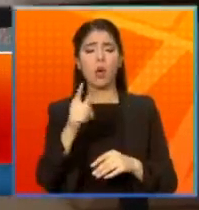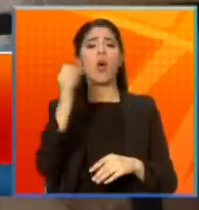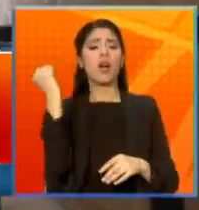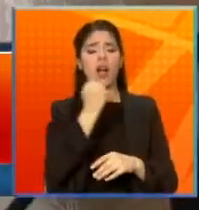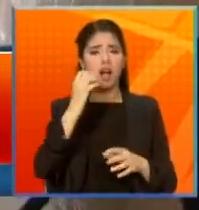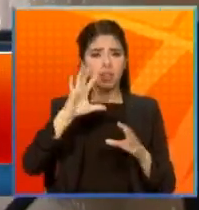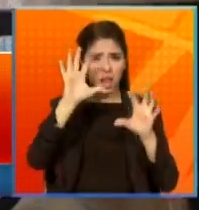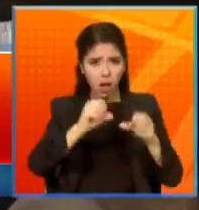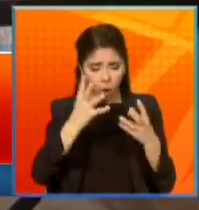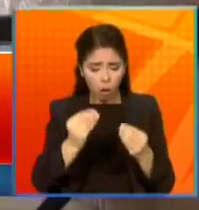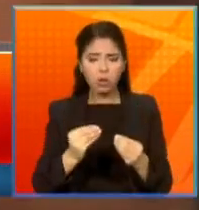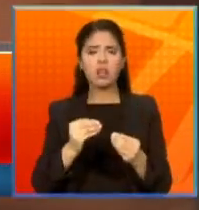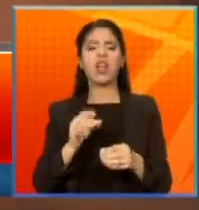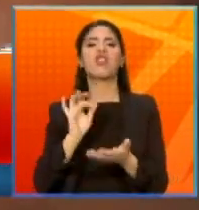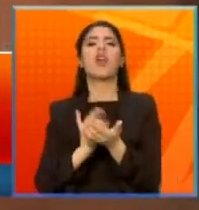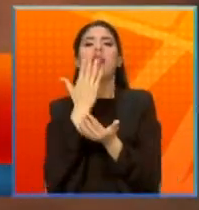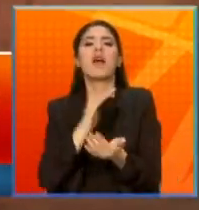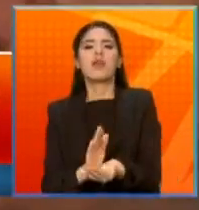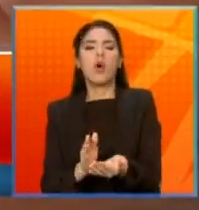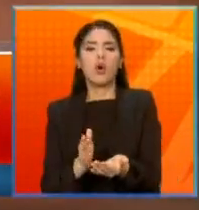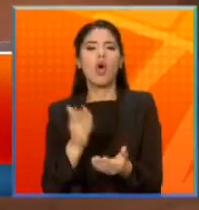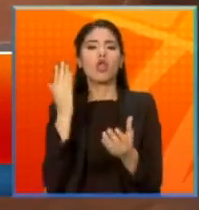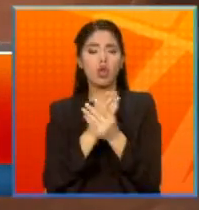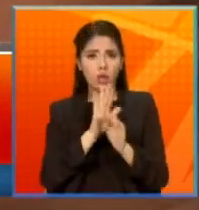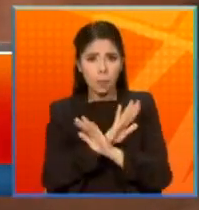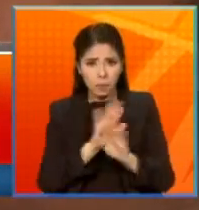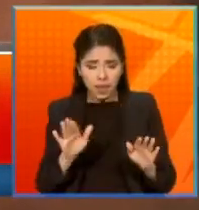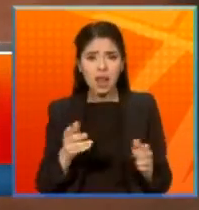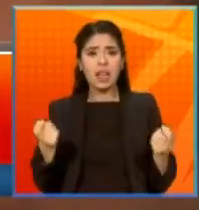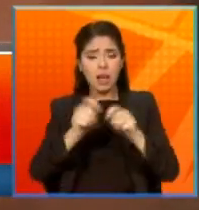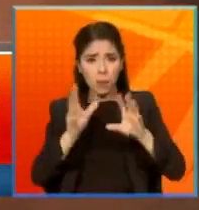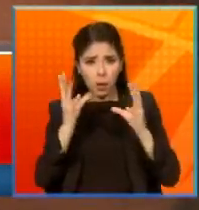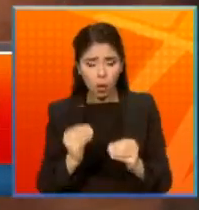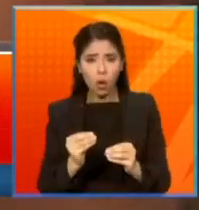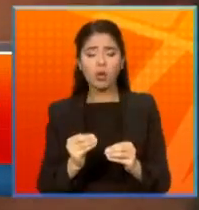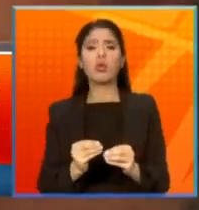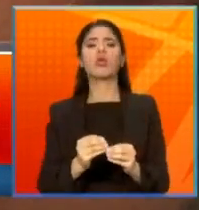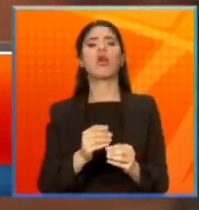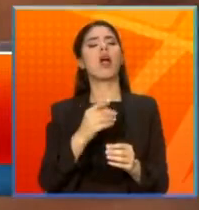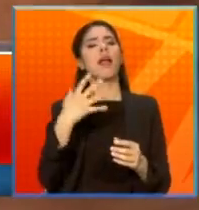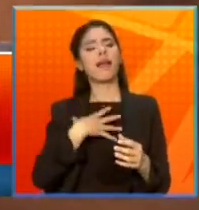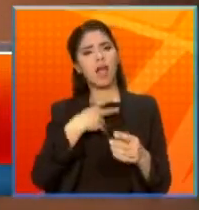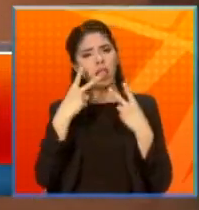yakalansa bile tutuklanmayacak. Dosya kapandı mı ertesi gün? Gelip itiraf etti mi bitti.